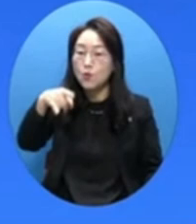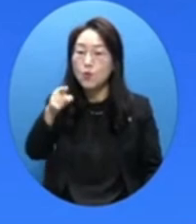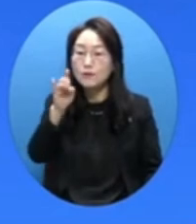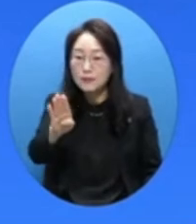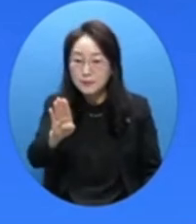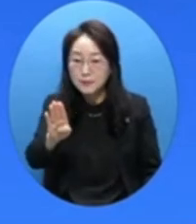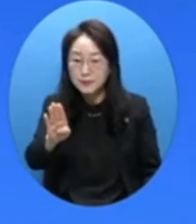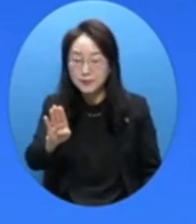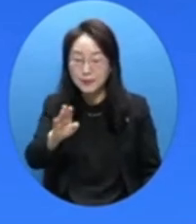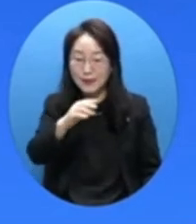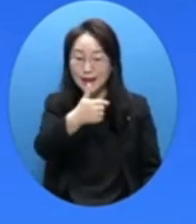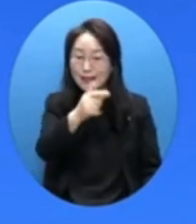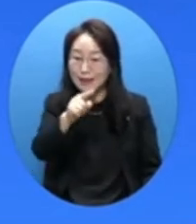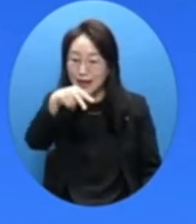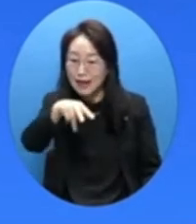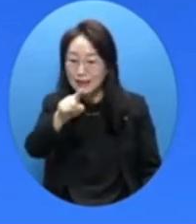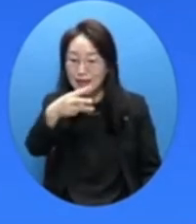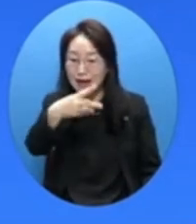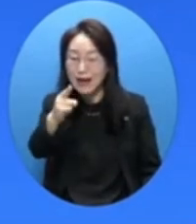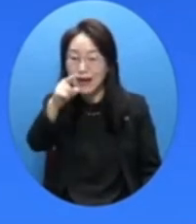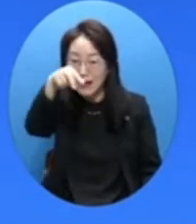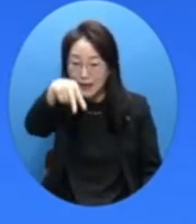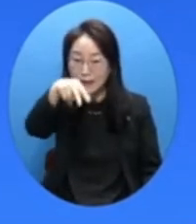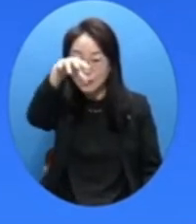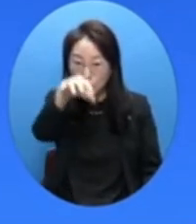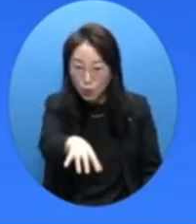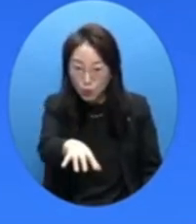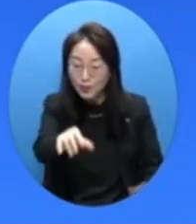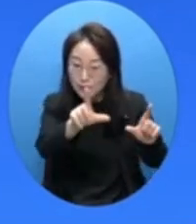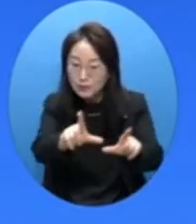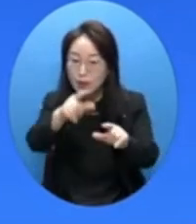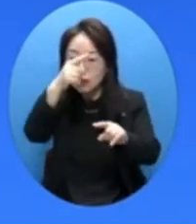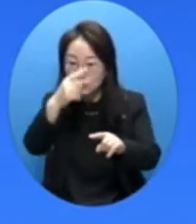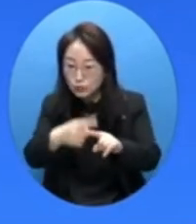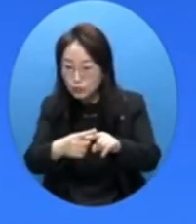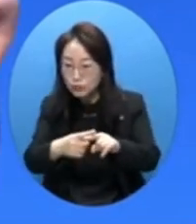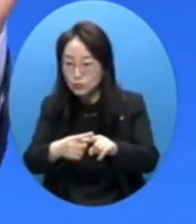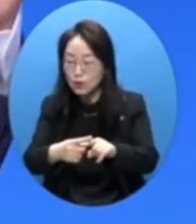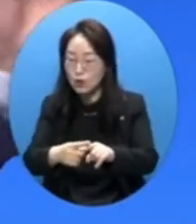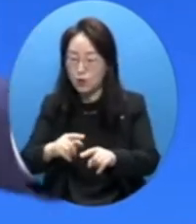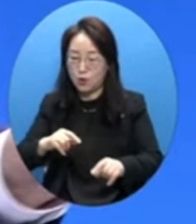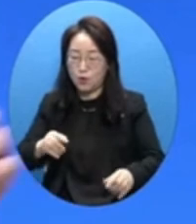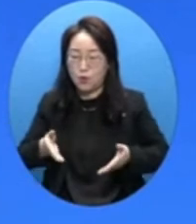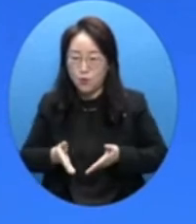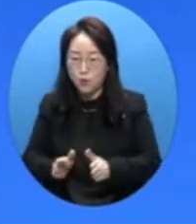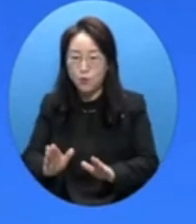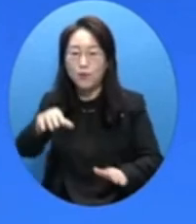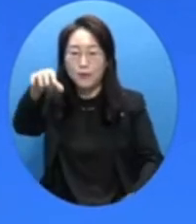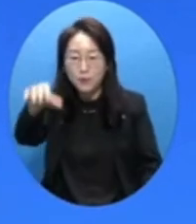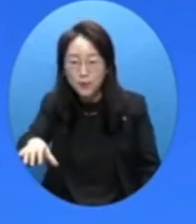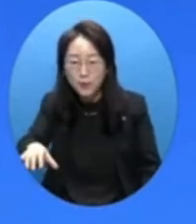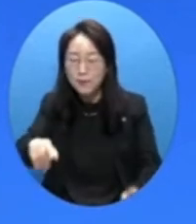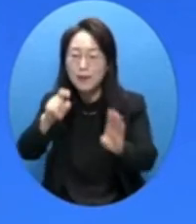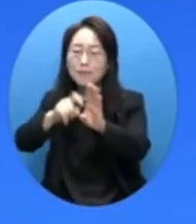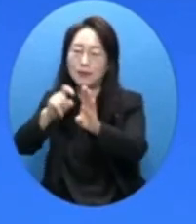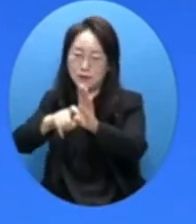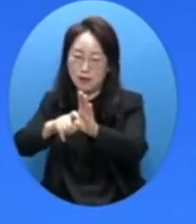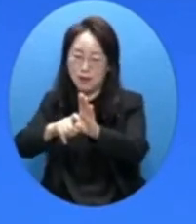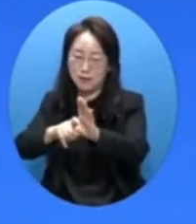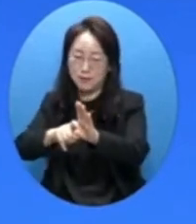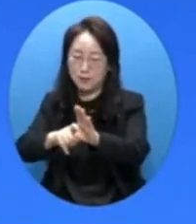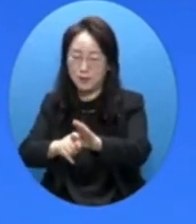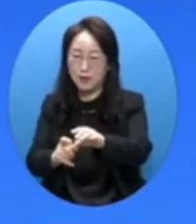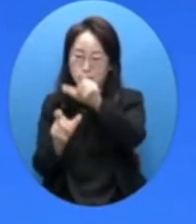나사렛에서 자기 고향인 베들레헴에 호적을 등록하러 올라갑니다